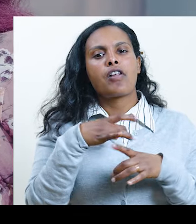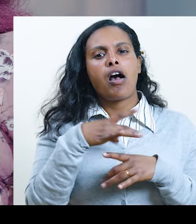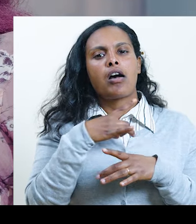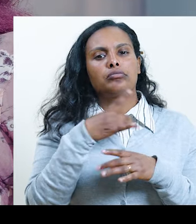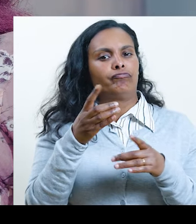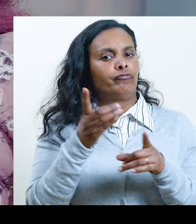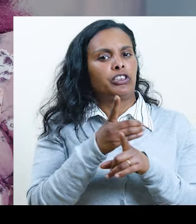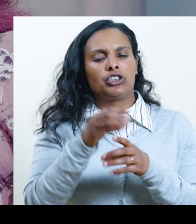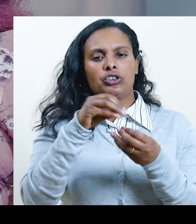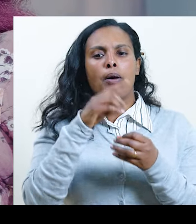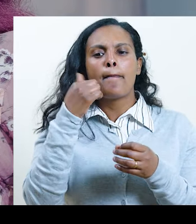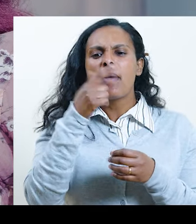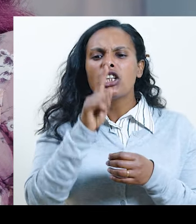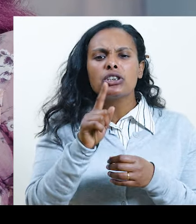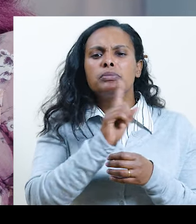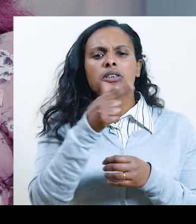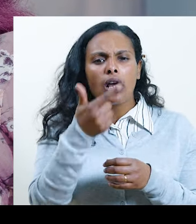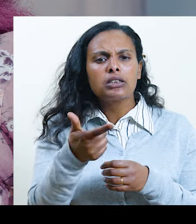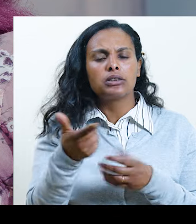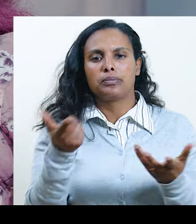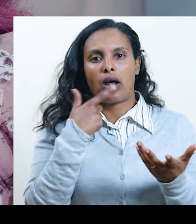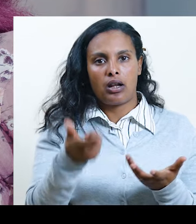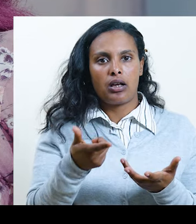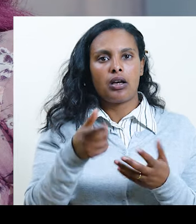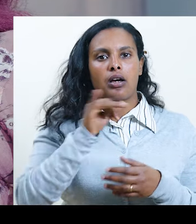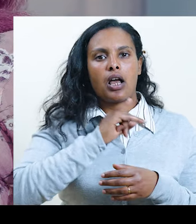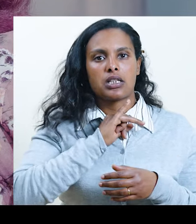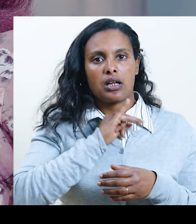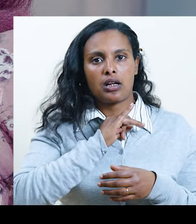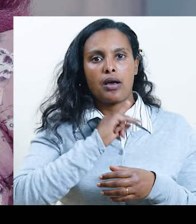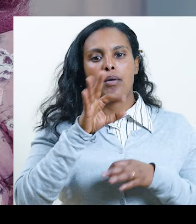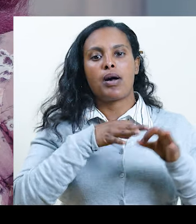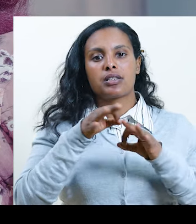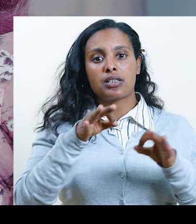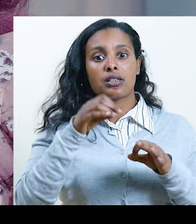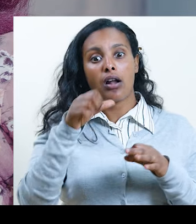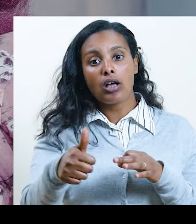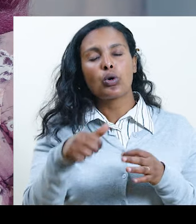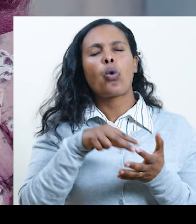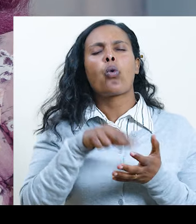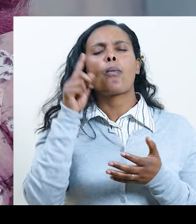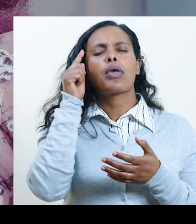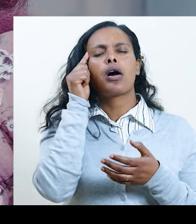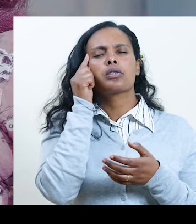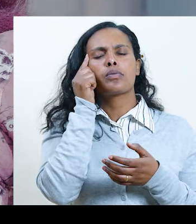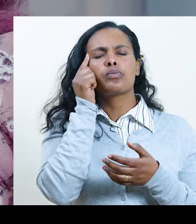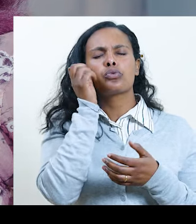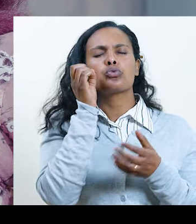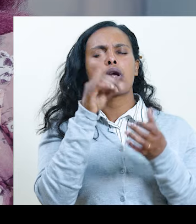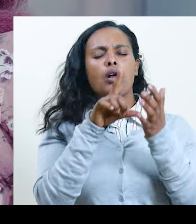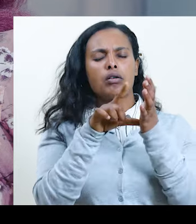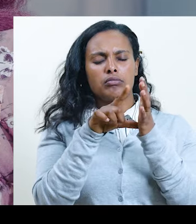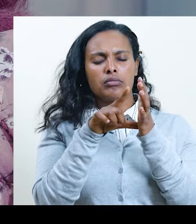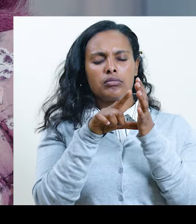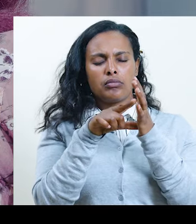ፍርሃት ይፈጥርባቸዋል። ማነሽ ምንድነሽ ይባላል። ራሴን ማስረዳቱ ራሱ ቆም ብዬ አሰብኩ ብዙ